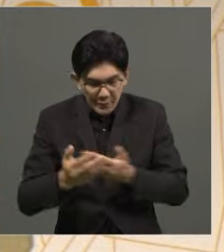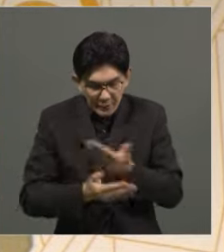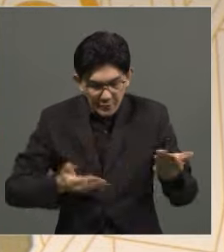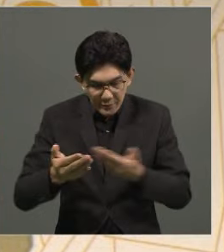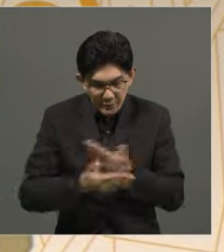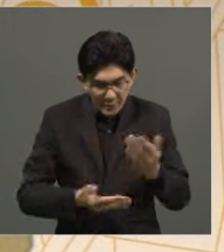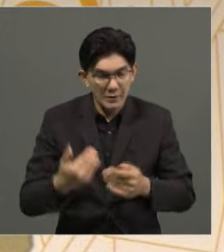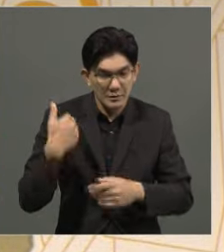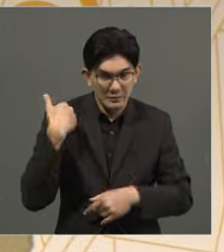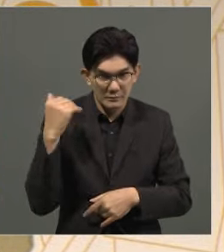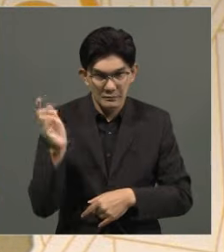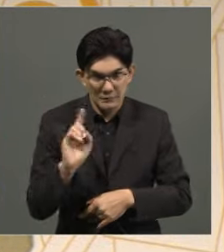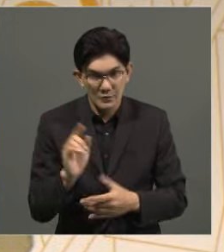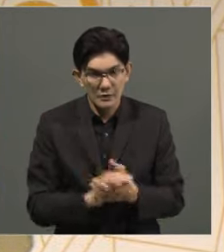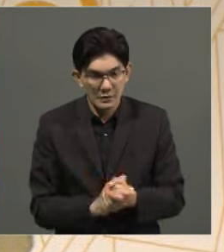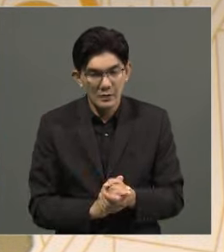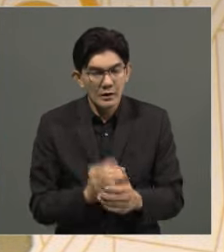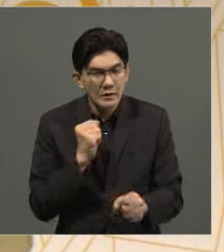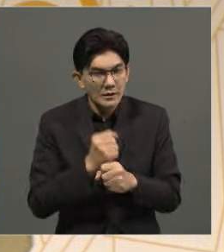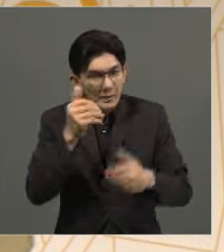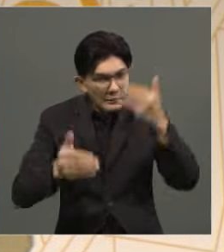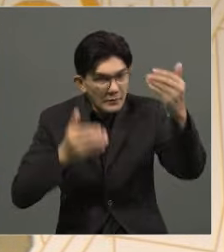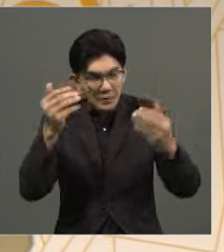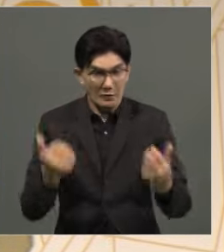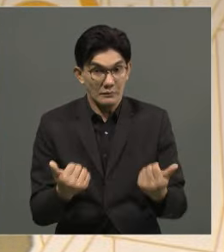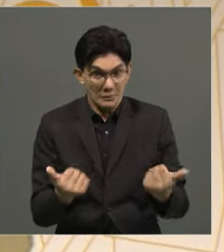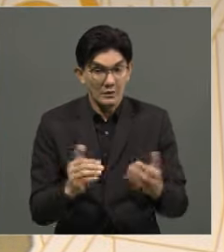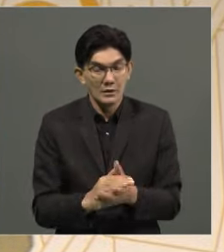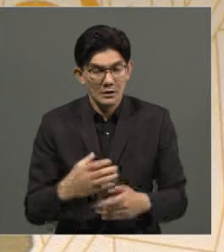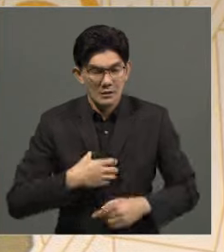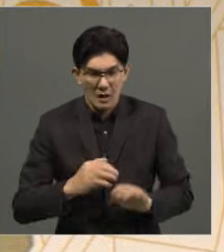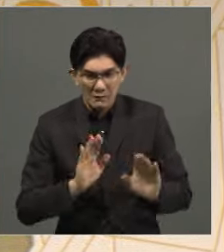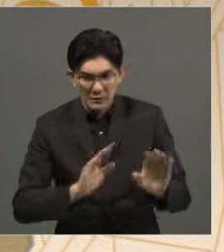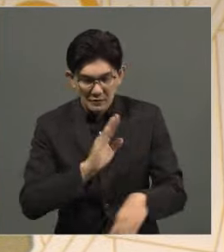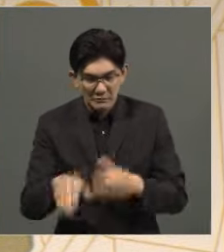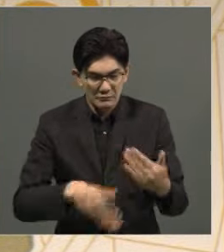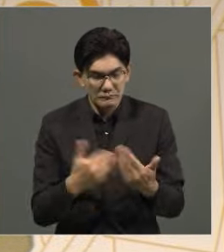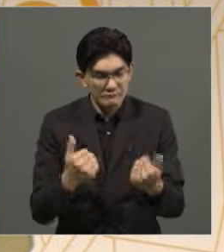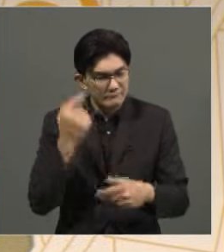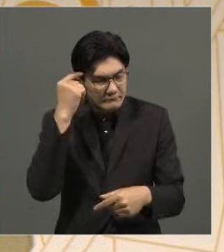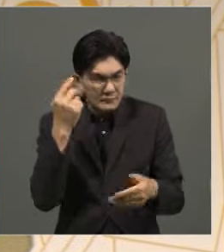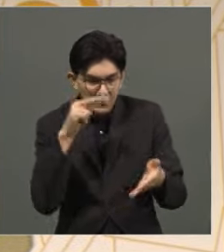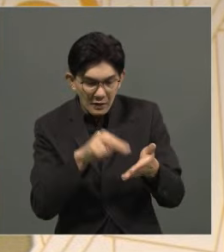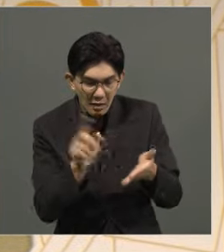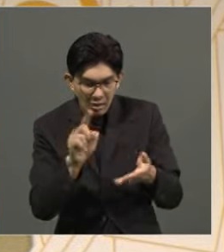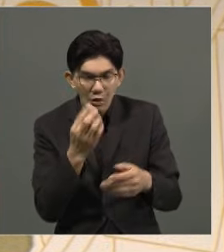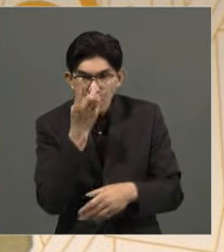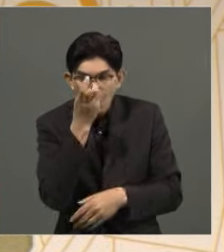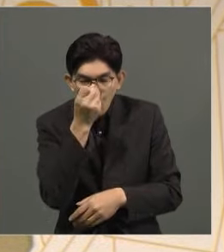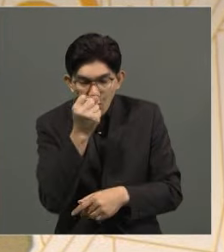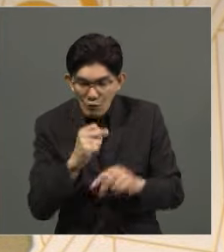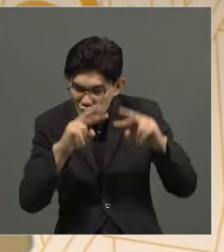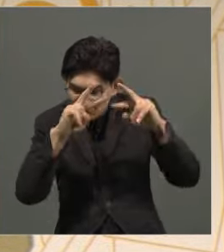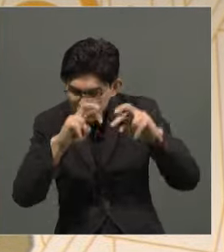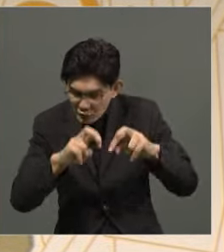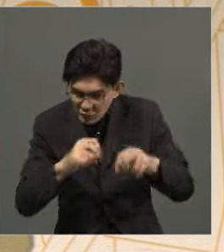หรือแม้แต่คำกิจกรรมในวันนี้อยากฝากให้น้องๆได้สังเกตและลองสืบค้นดูว่